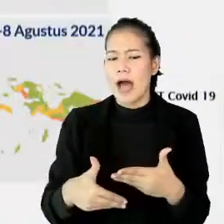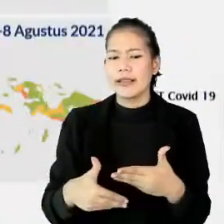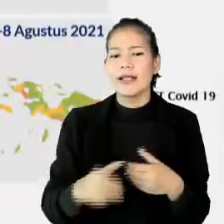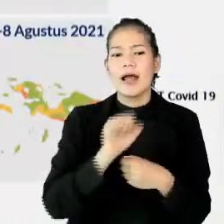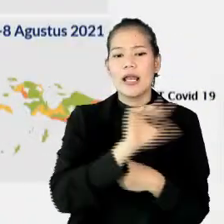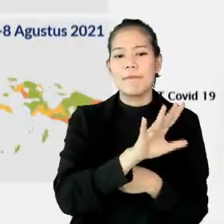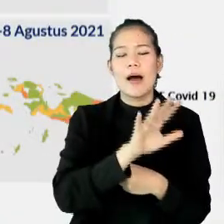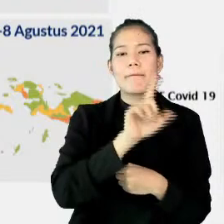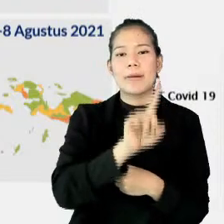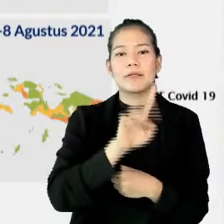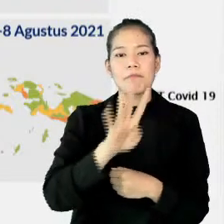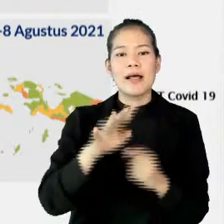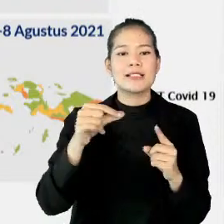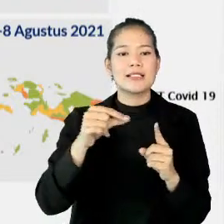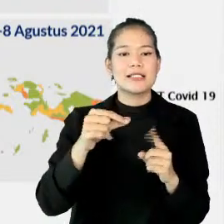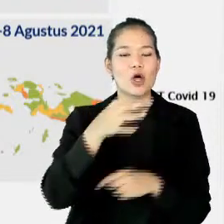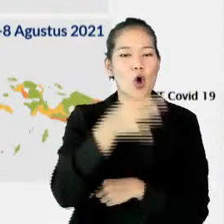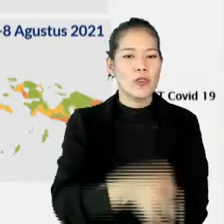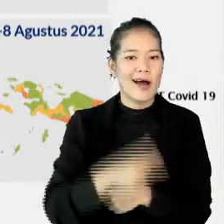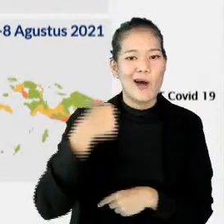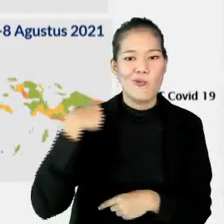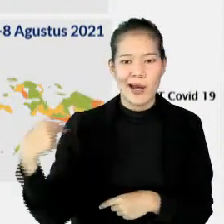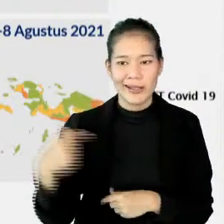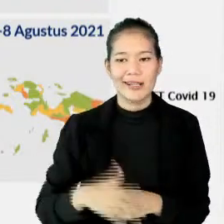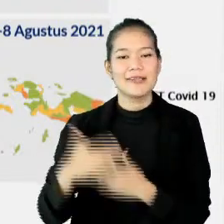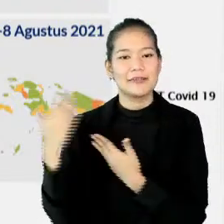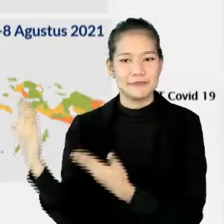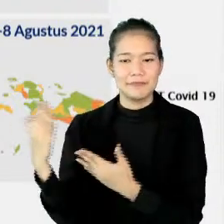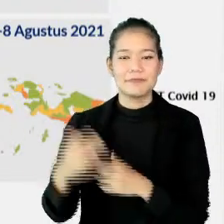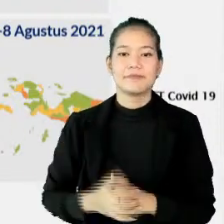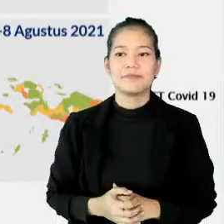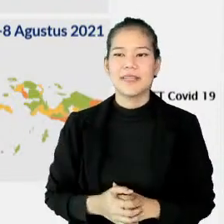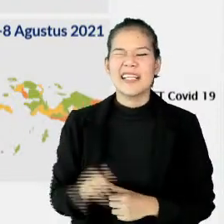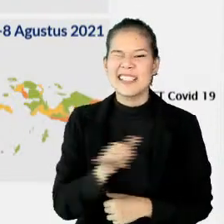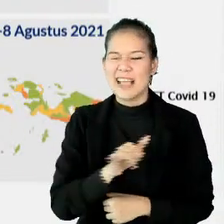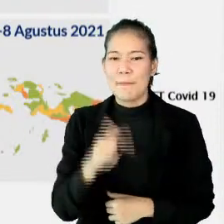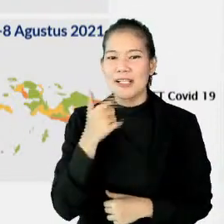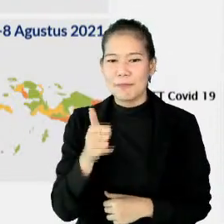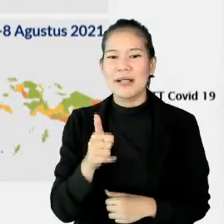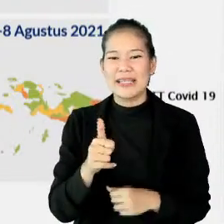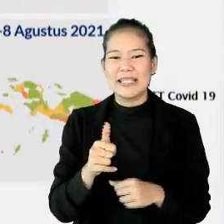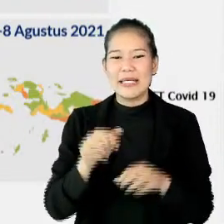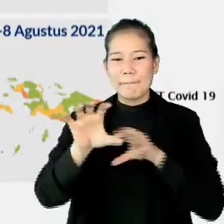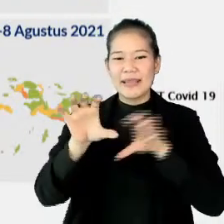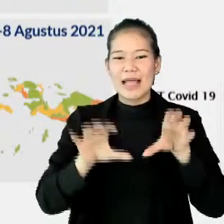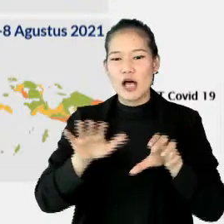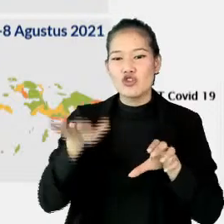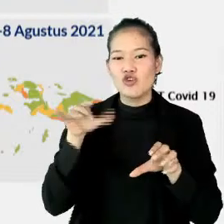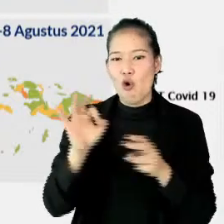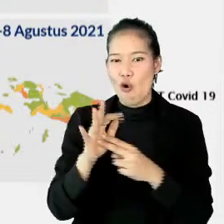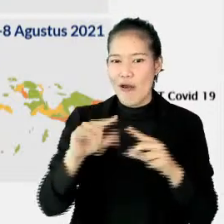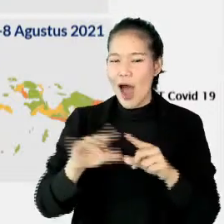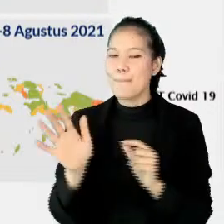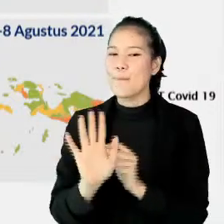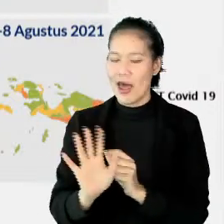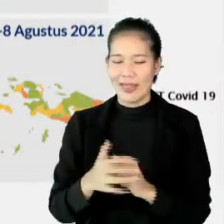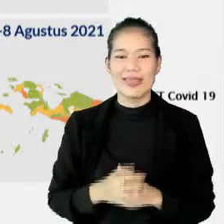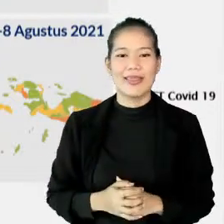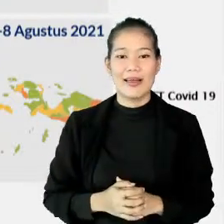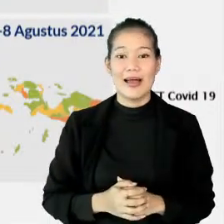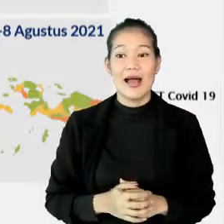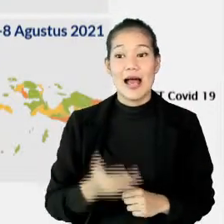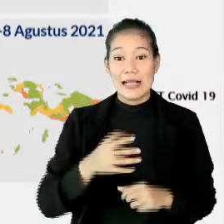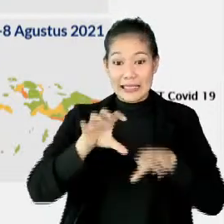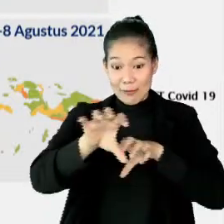di 514 kabupaten kota. Nah, ini gambarannya. Jadi mirip dengan peta zonasi, tapi ini bukan peta zonasi. Jadi kita juga memetakan